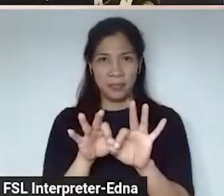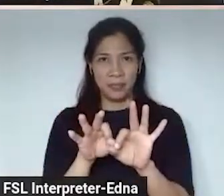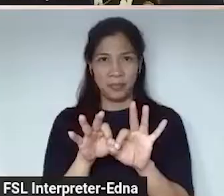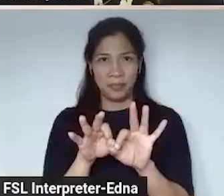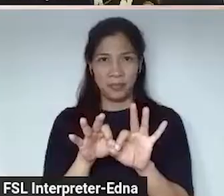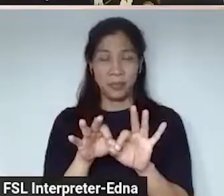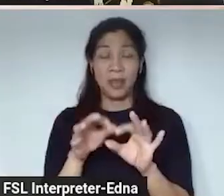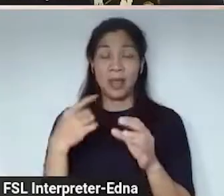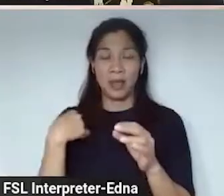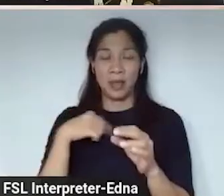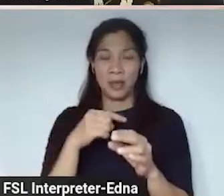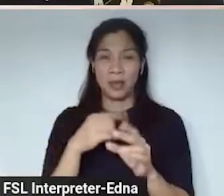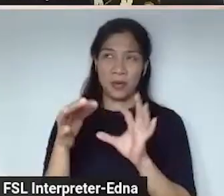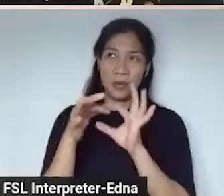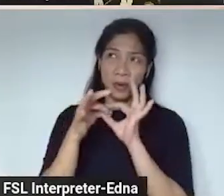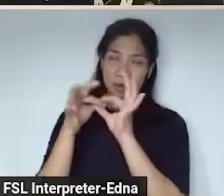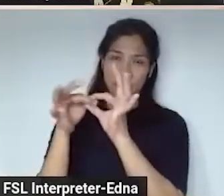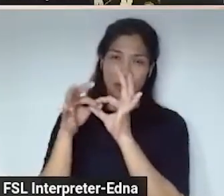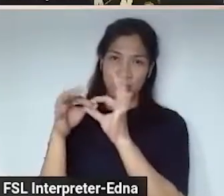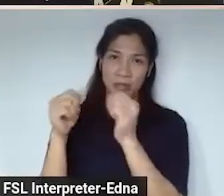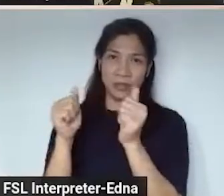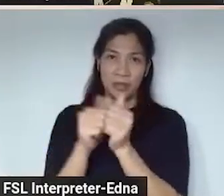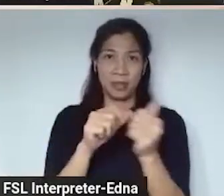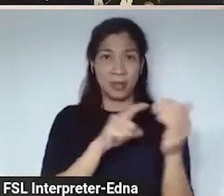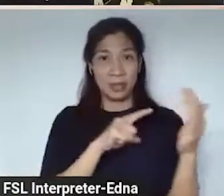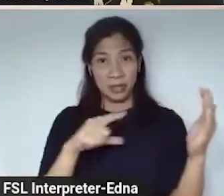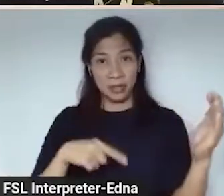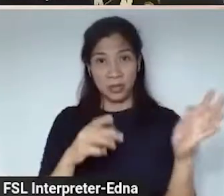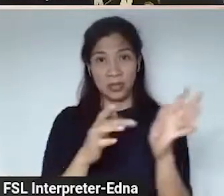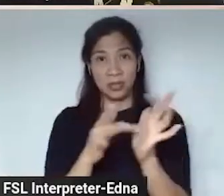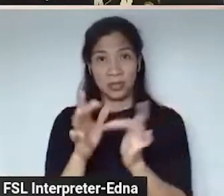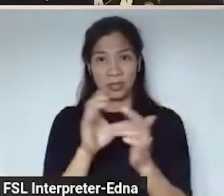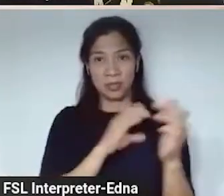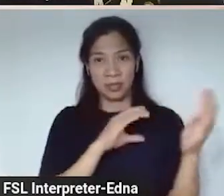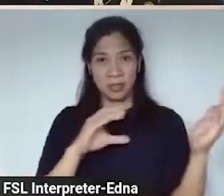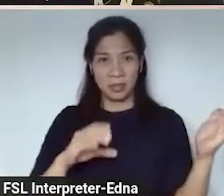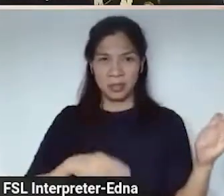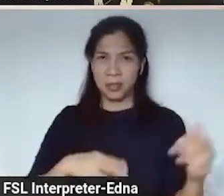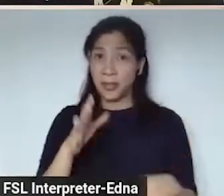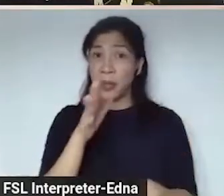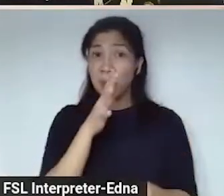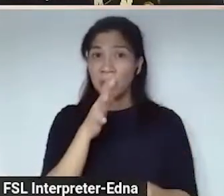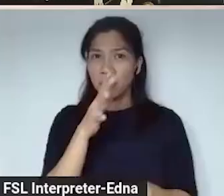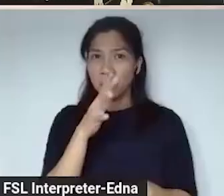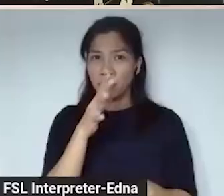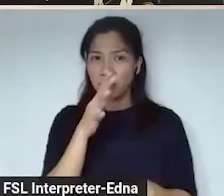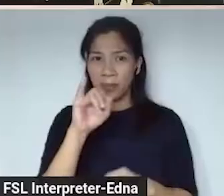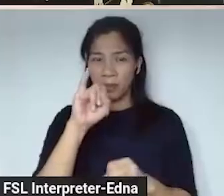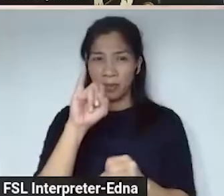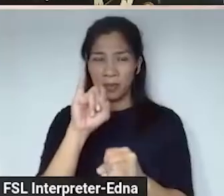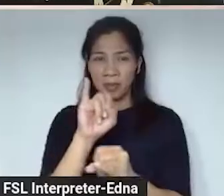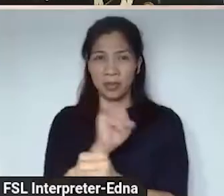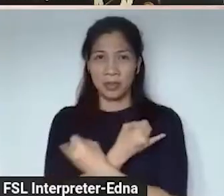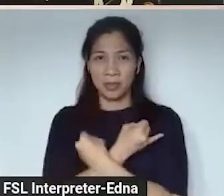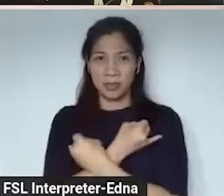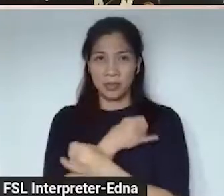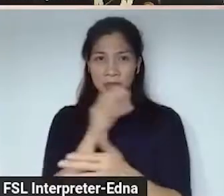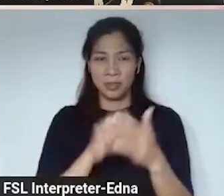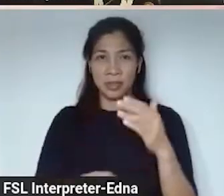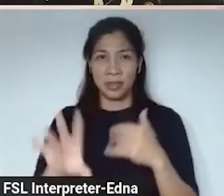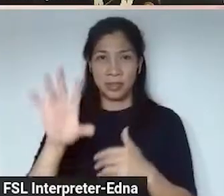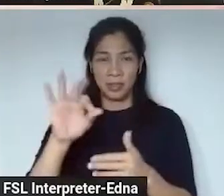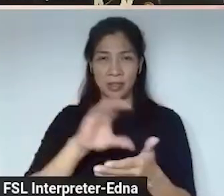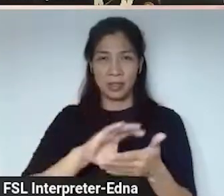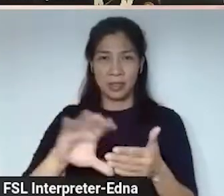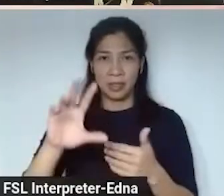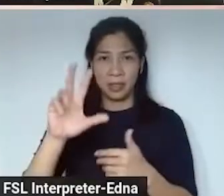Jesus. Kasi like yung sa mami mo nga, I remember yung sa John 9:3, kasi din sinabi ni Mona, sinisisi ng mom